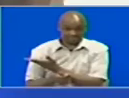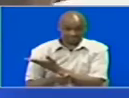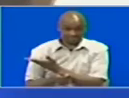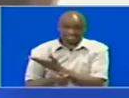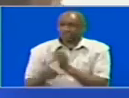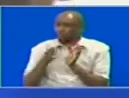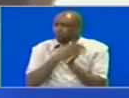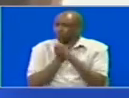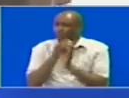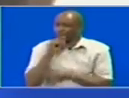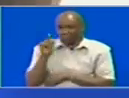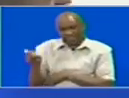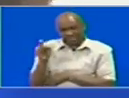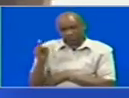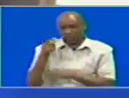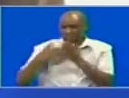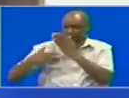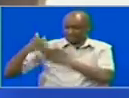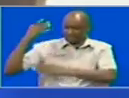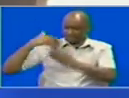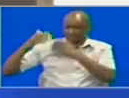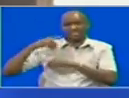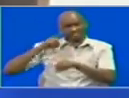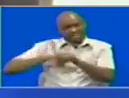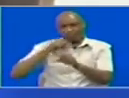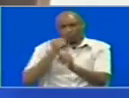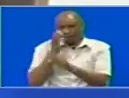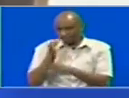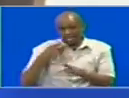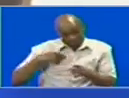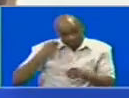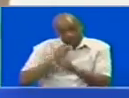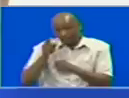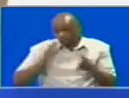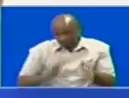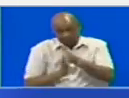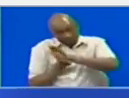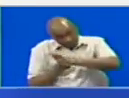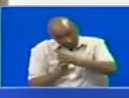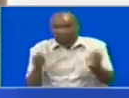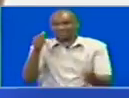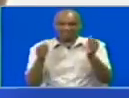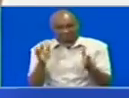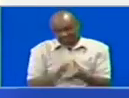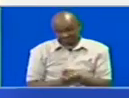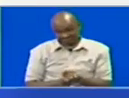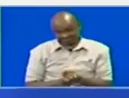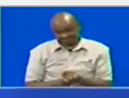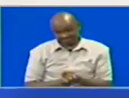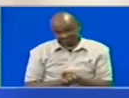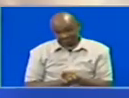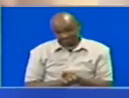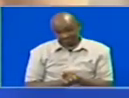John's story dates back to a time when his work was crossing from one border to the next. Taka mke. Tunahitaji